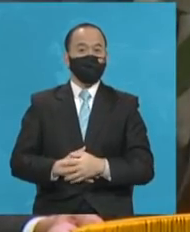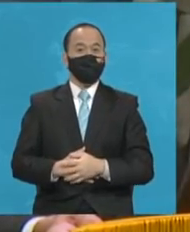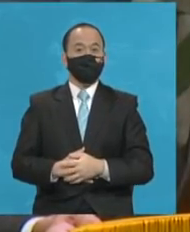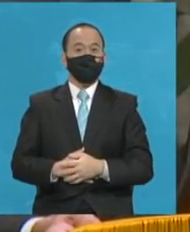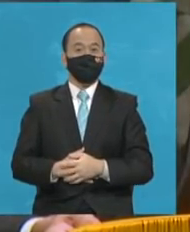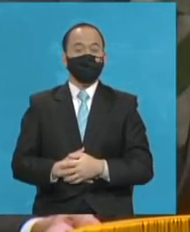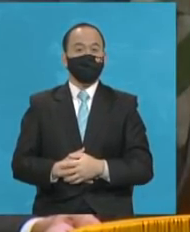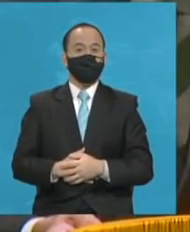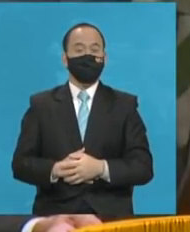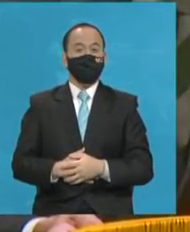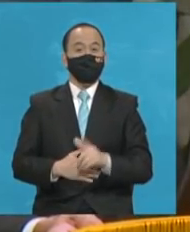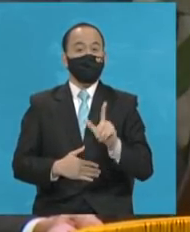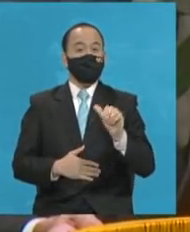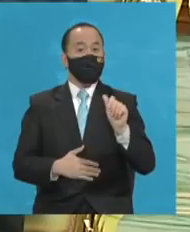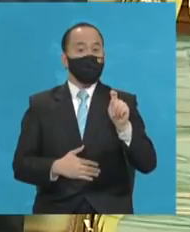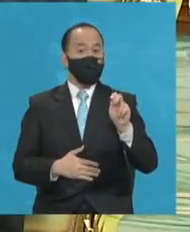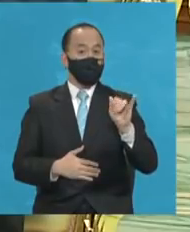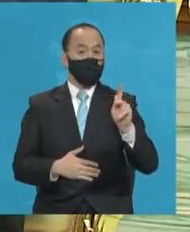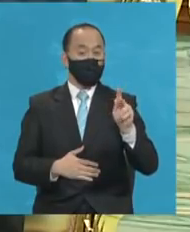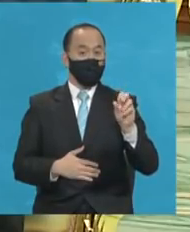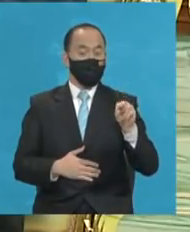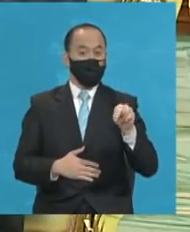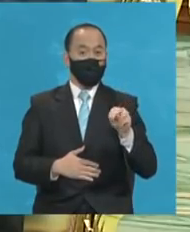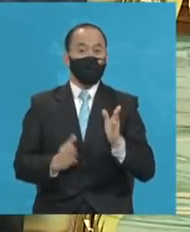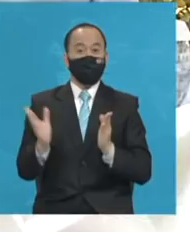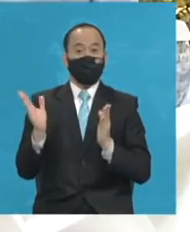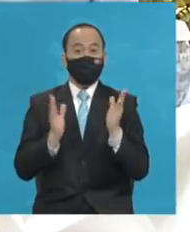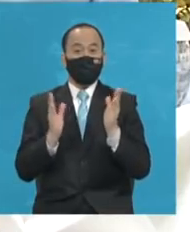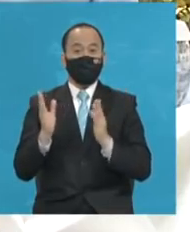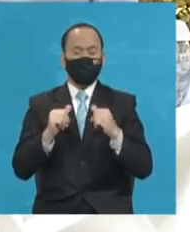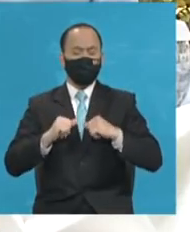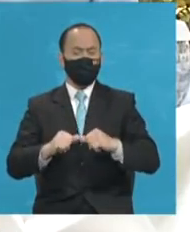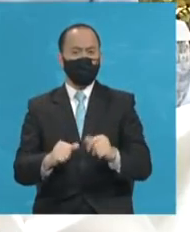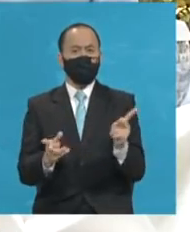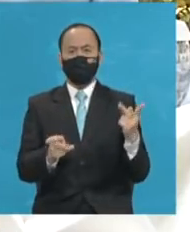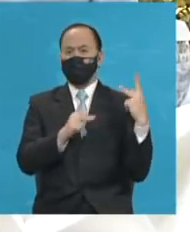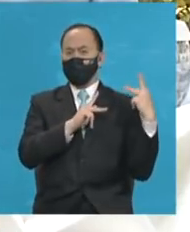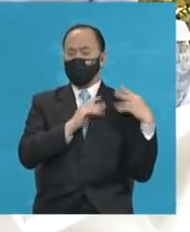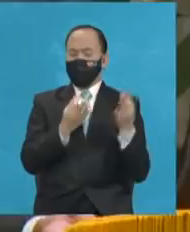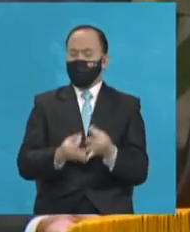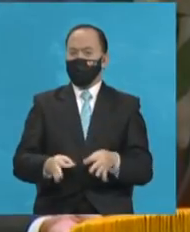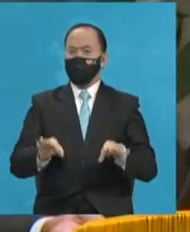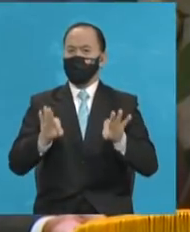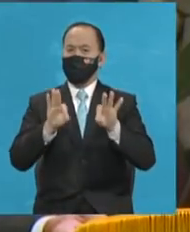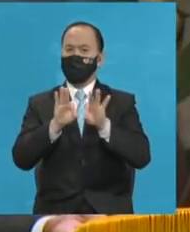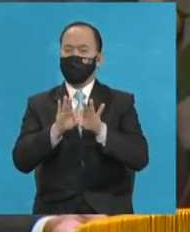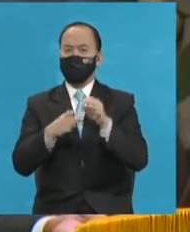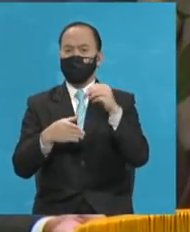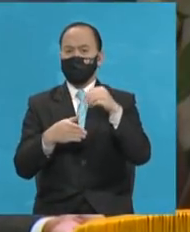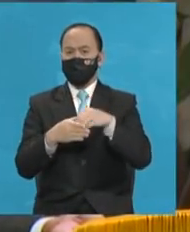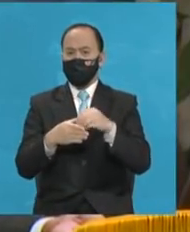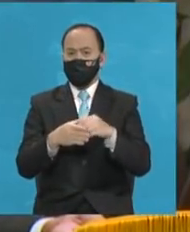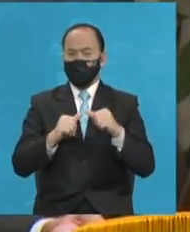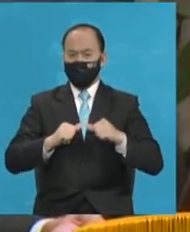Hai dengan pelantikan ini Malaysia akan terus memainkan peranan yang penting dalam